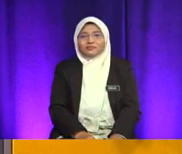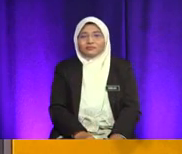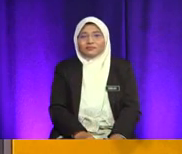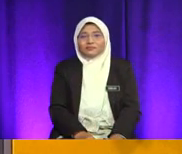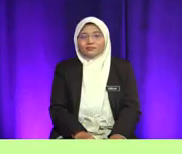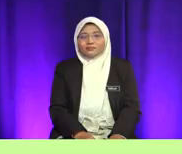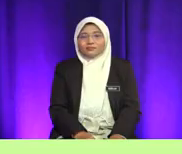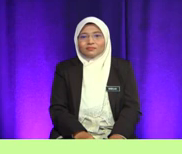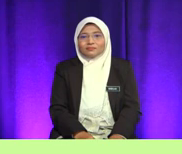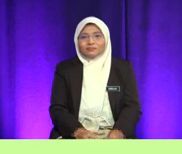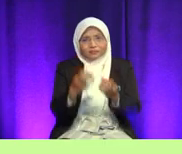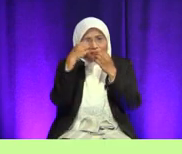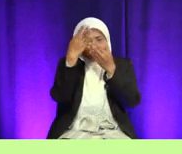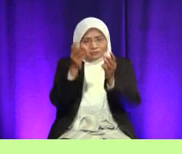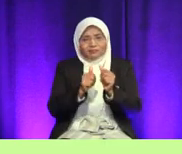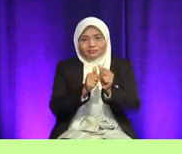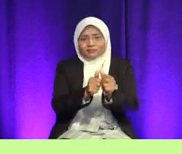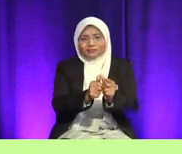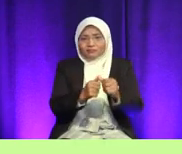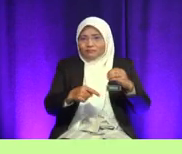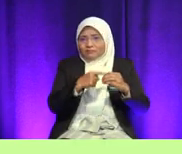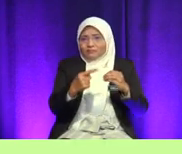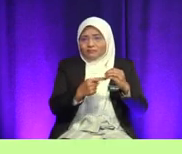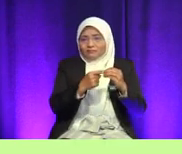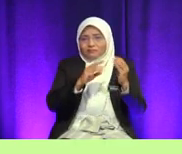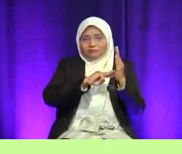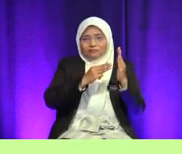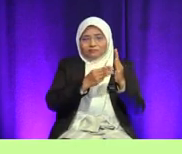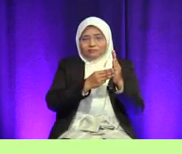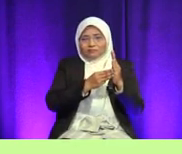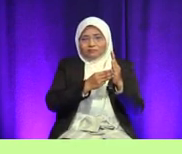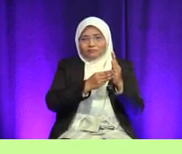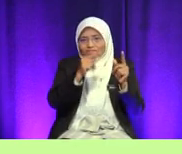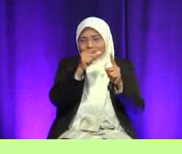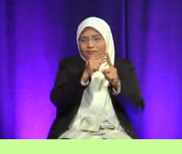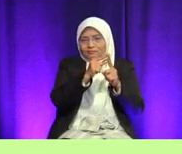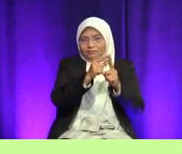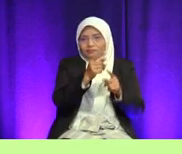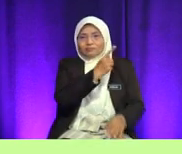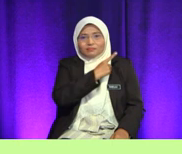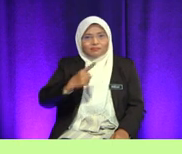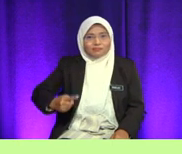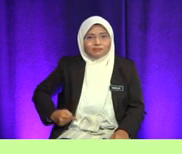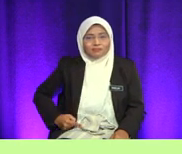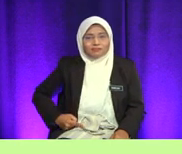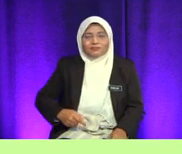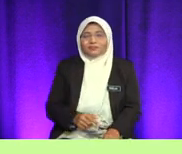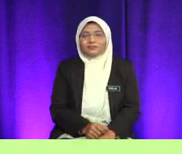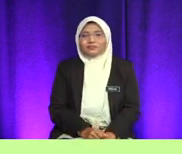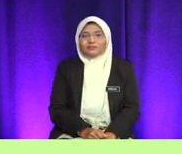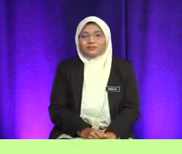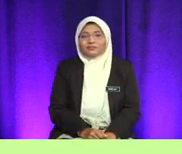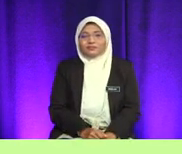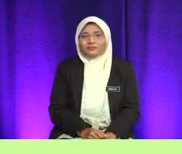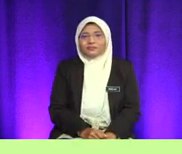berikut berkaitan dengan Istilah kedaulatan istilah syubbanus bahasa X